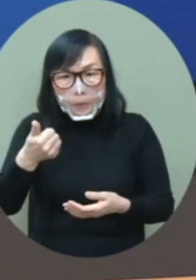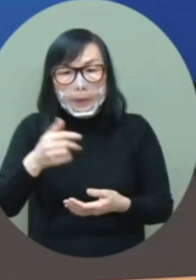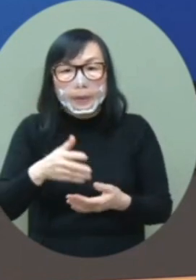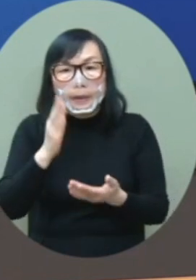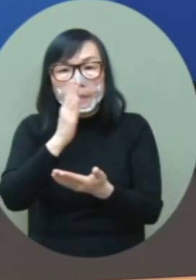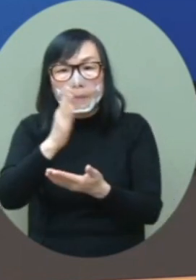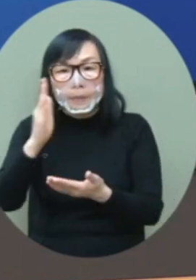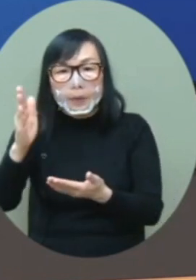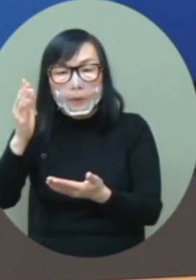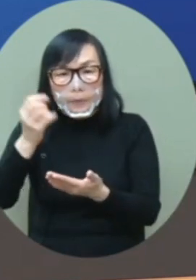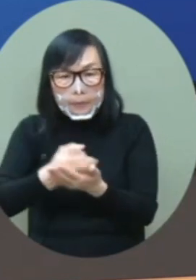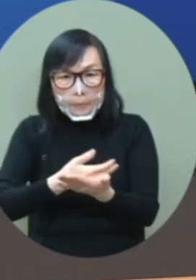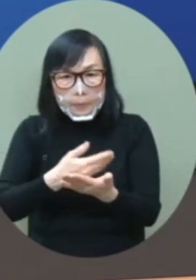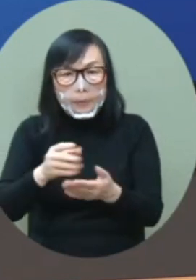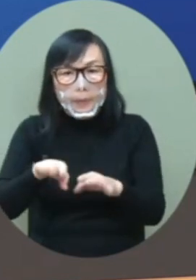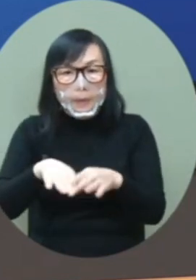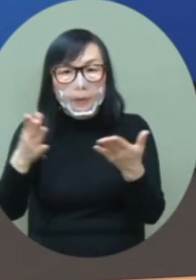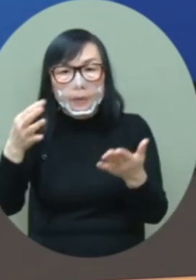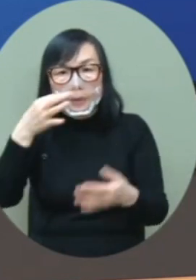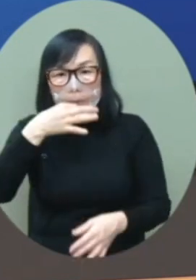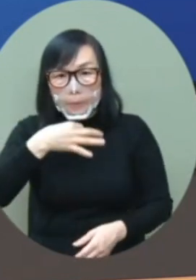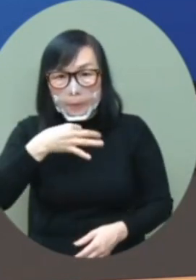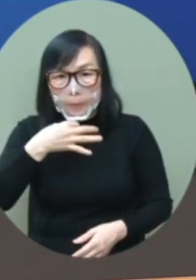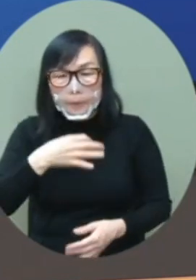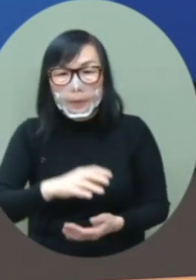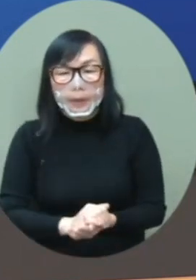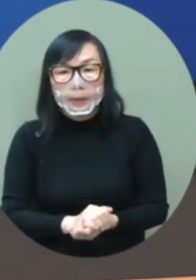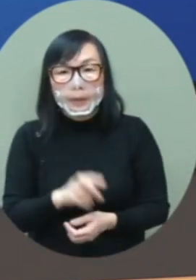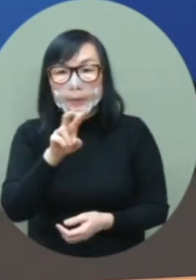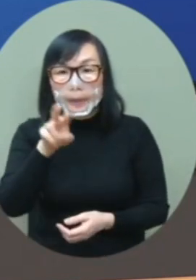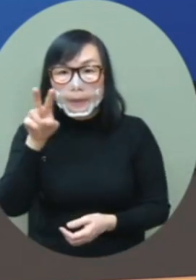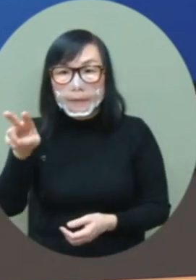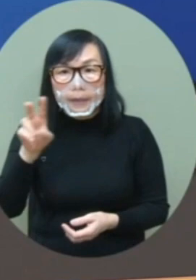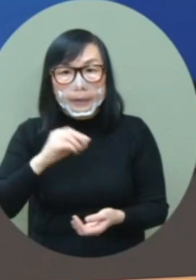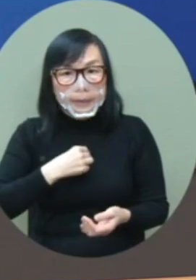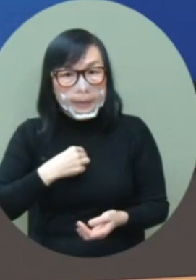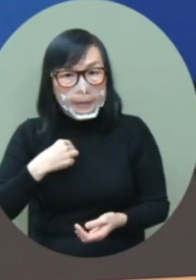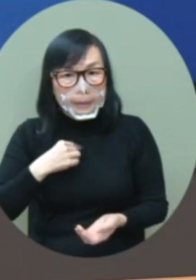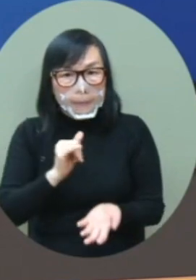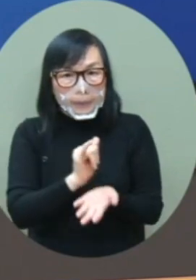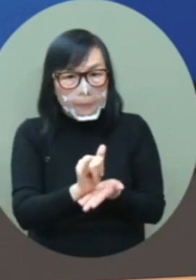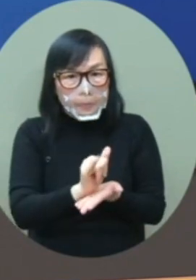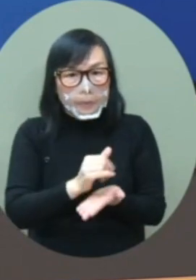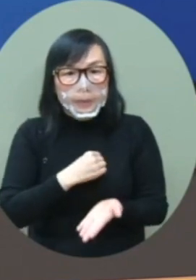同嘅條件去開呢啲藥嚇，咁係會視乎嗰個醫生臨床嘅醫生咧佢嘅決定。